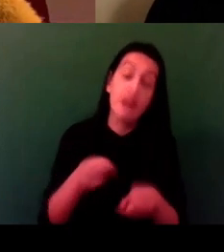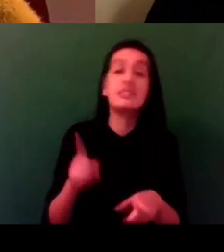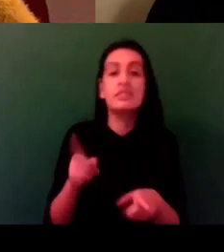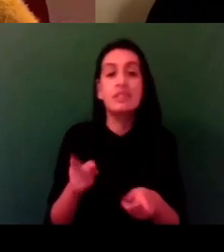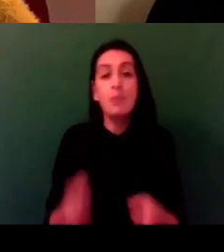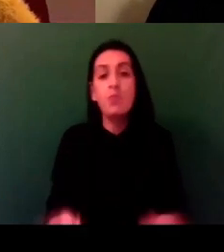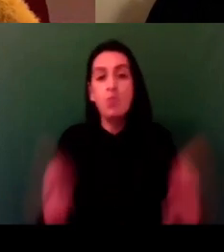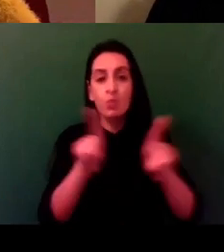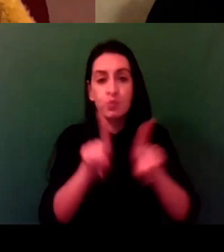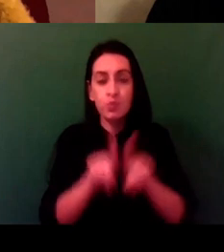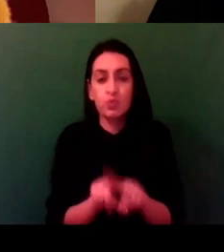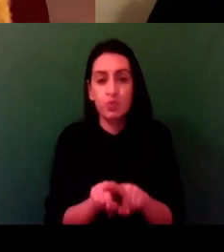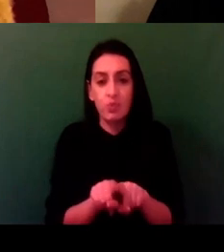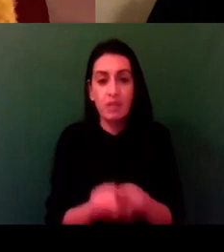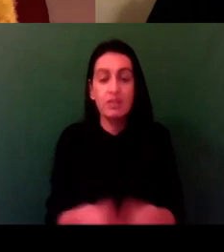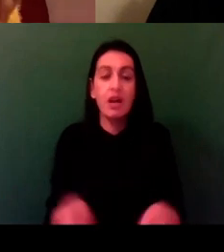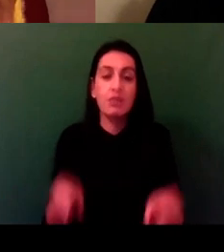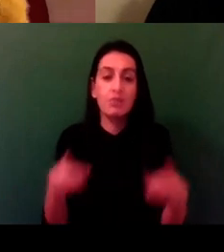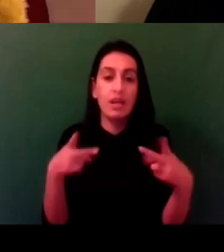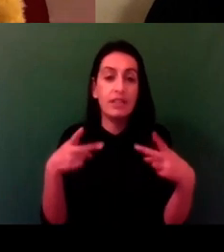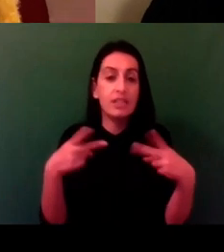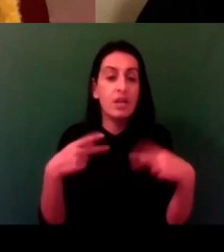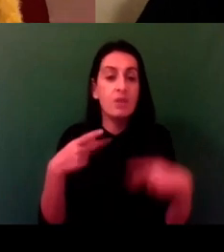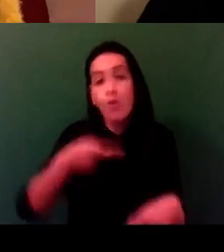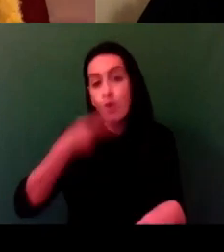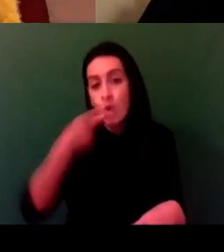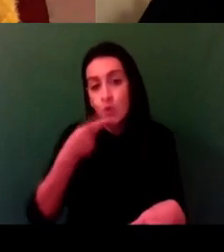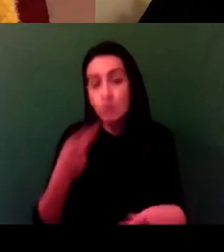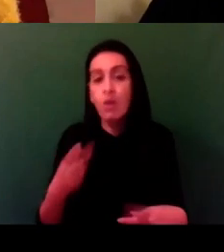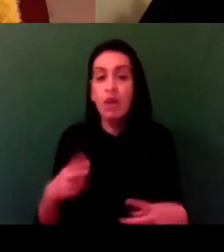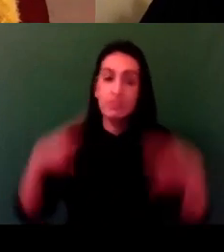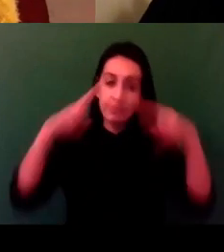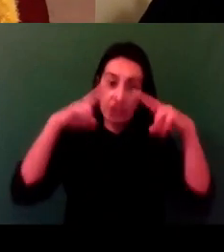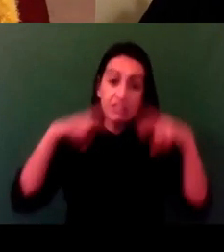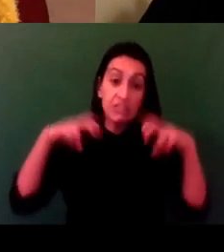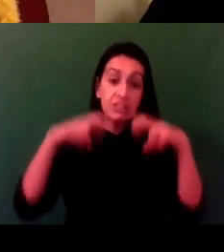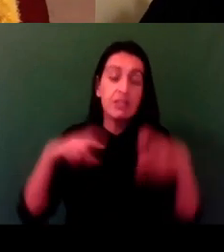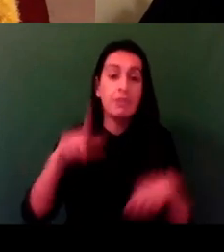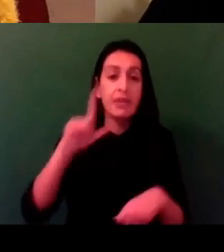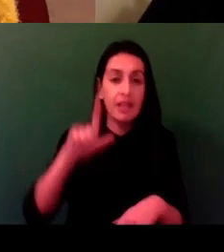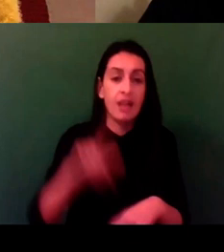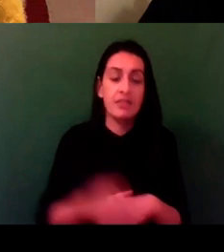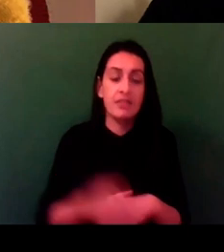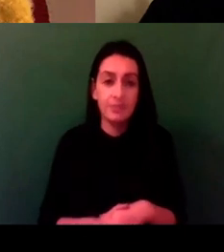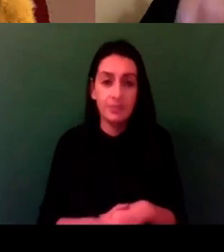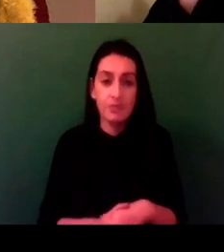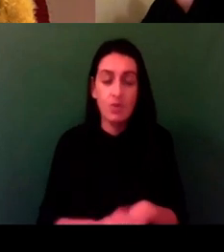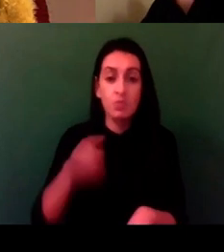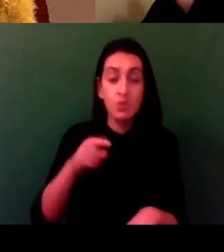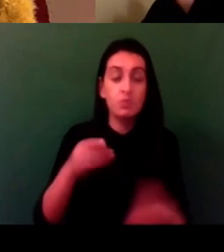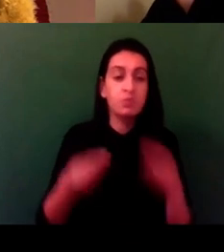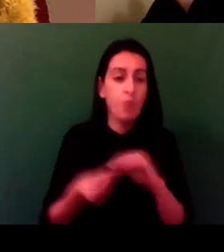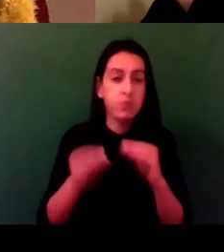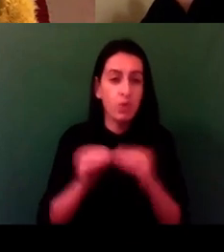bu kırılma noktalarını analiz ederek anlayabiliriz. Bunları analiz etmeden, o sınıfsal problemi görmeden basit düz bir okumayla